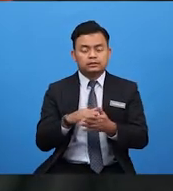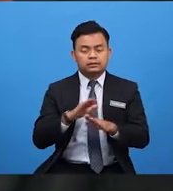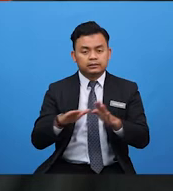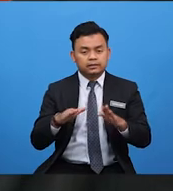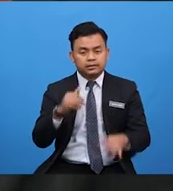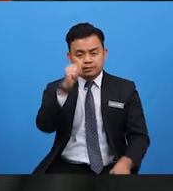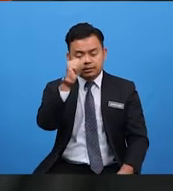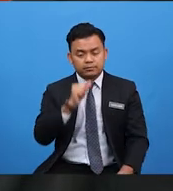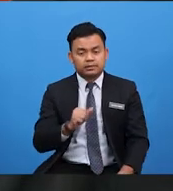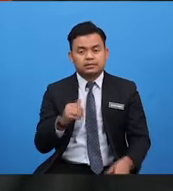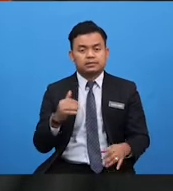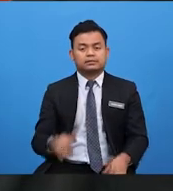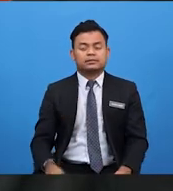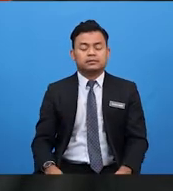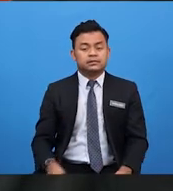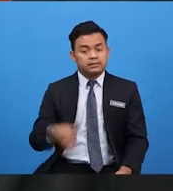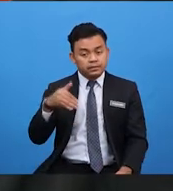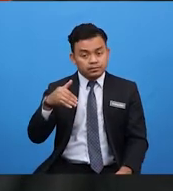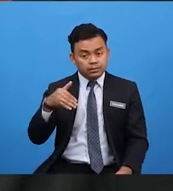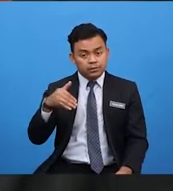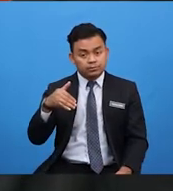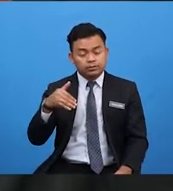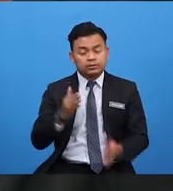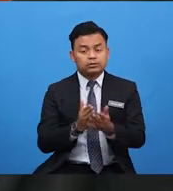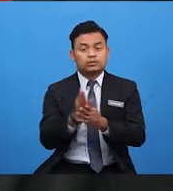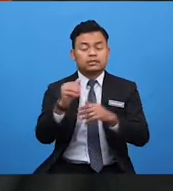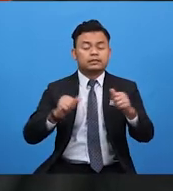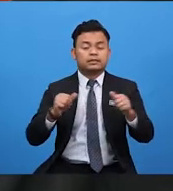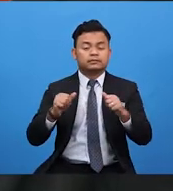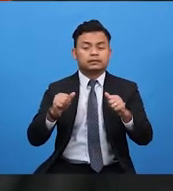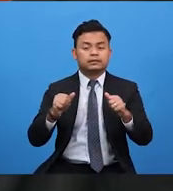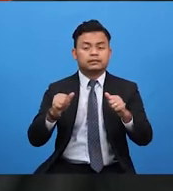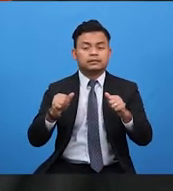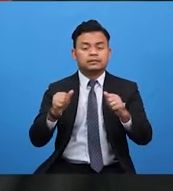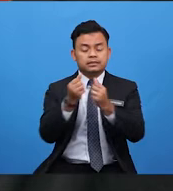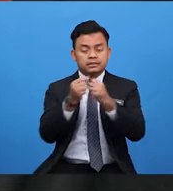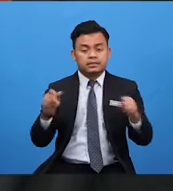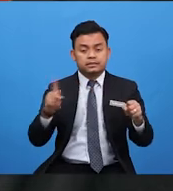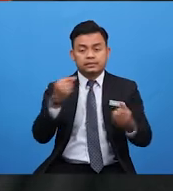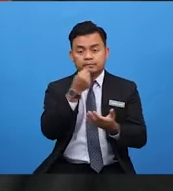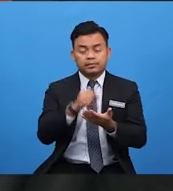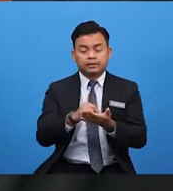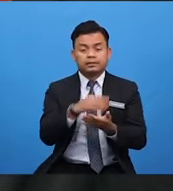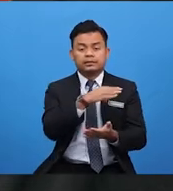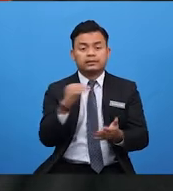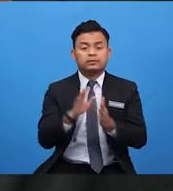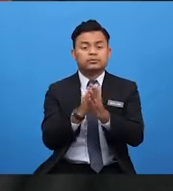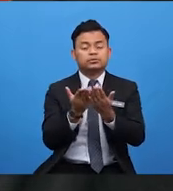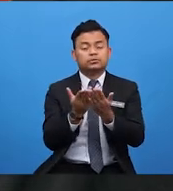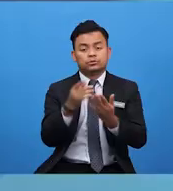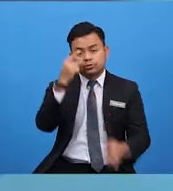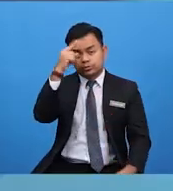seterusnya, murid-murid sediakanlah pen dan buku nota untuk catatan pada episod kali